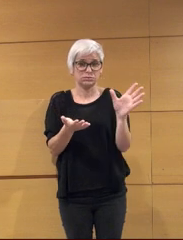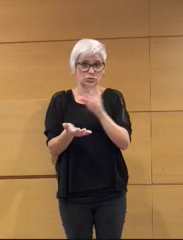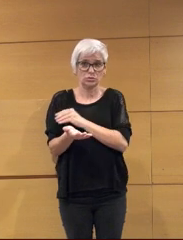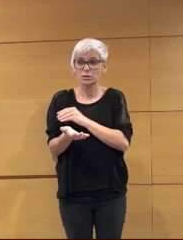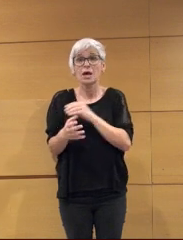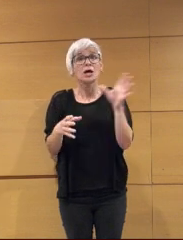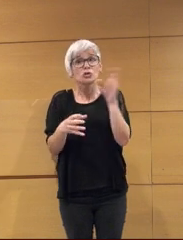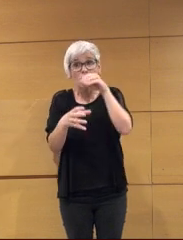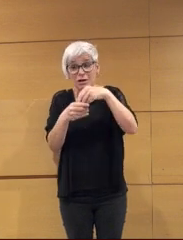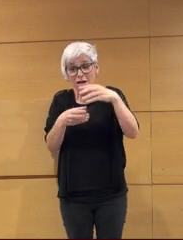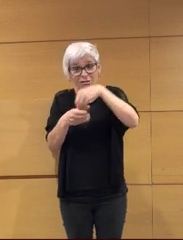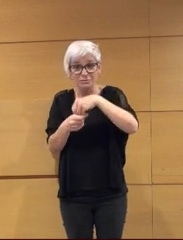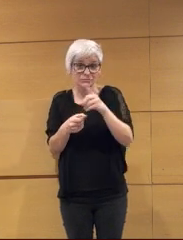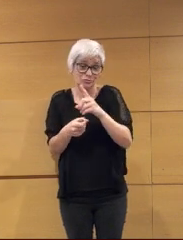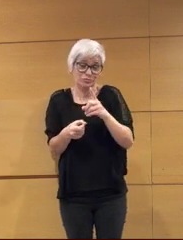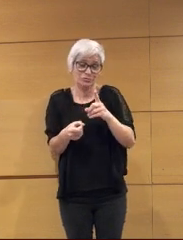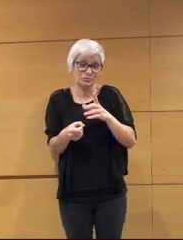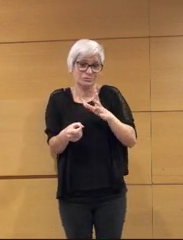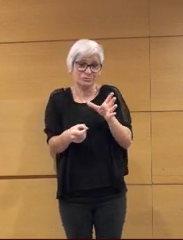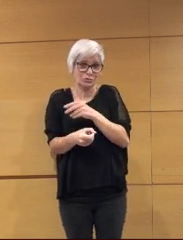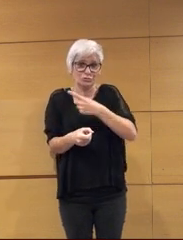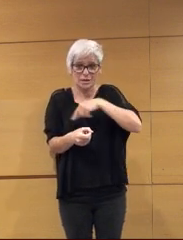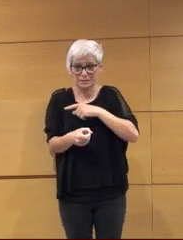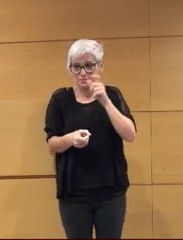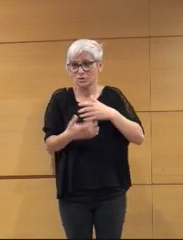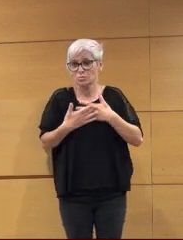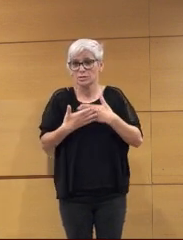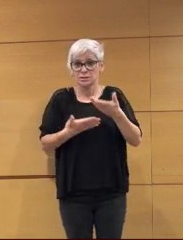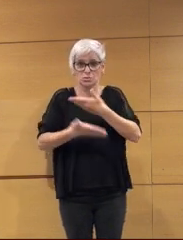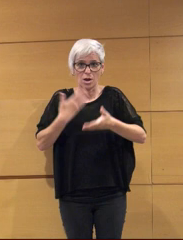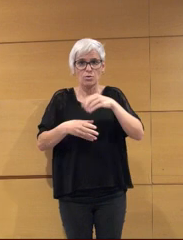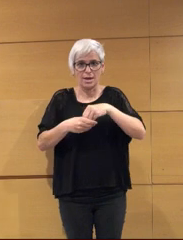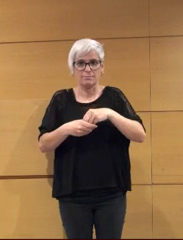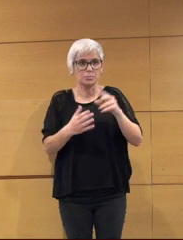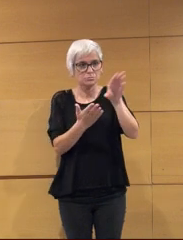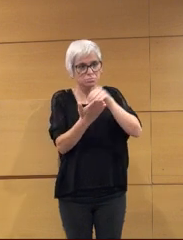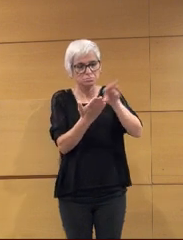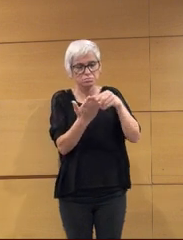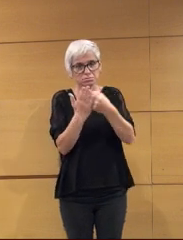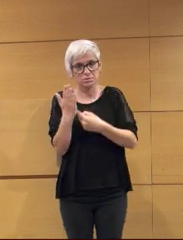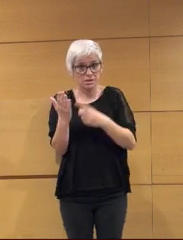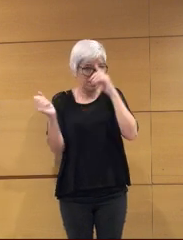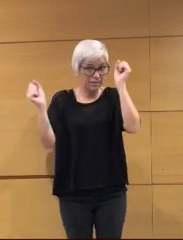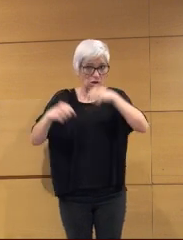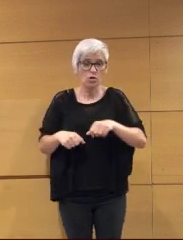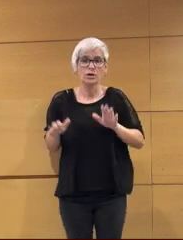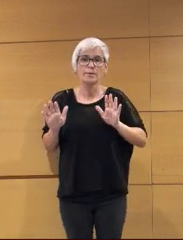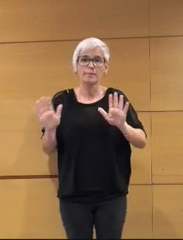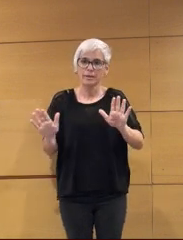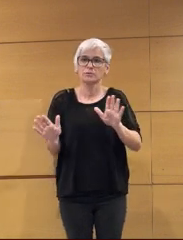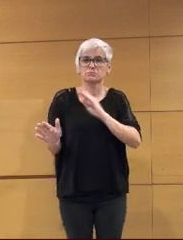No. I és tot el que hem pogut posar tots els voluntaris que hi col·laborem, d'acord? Però tenim